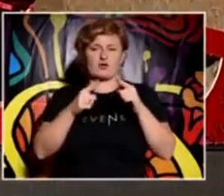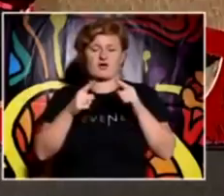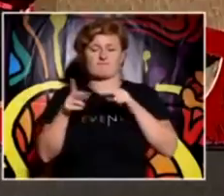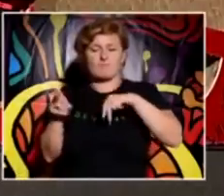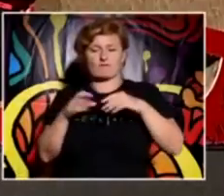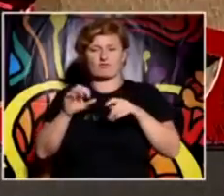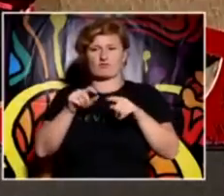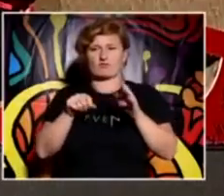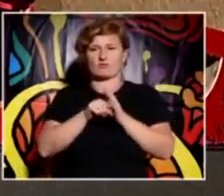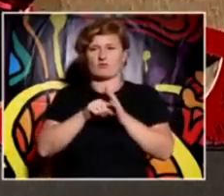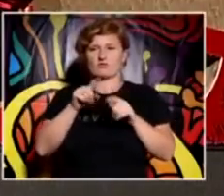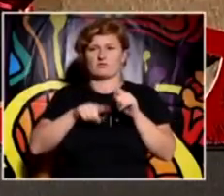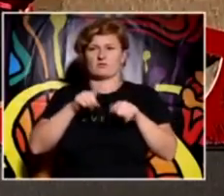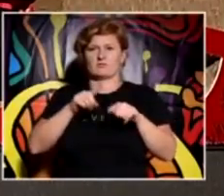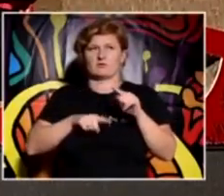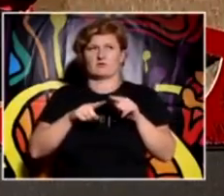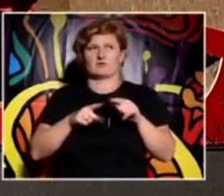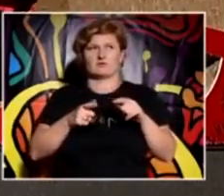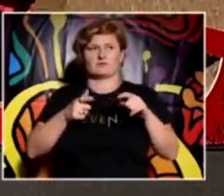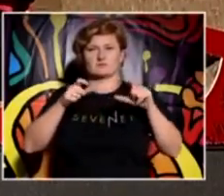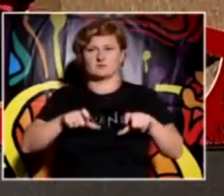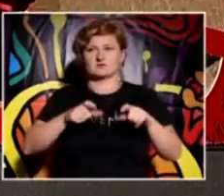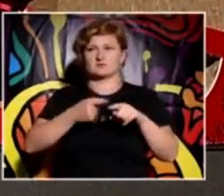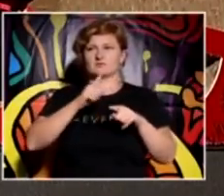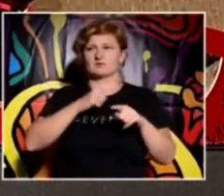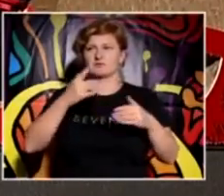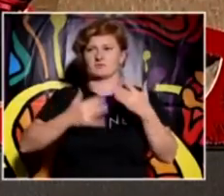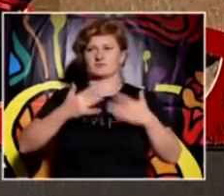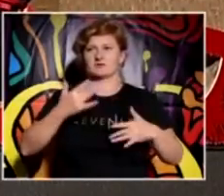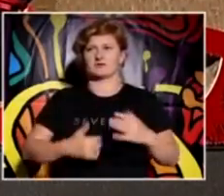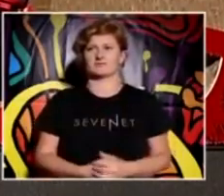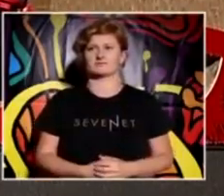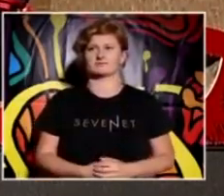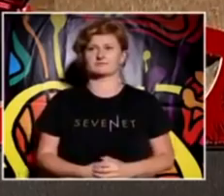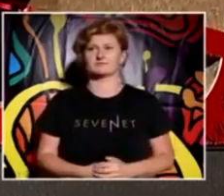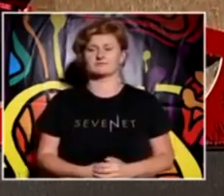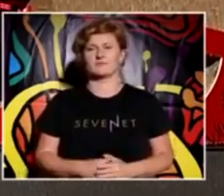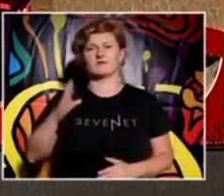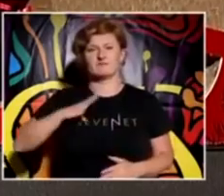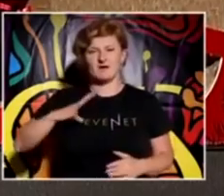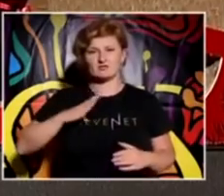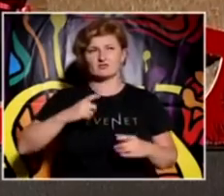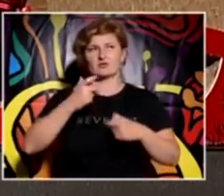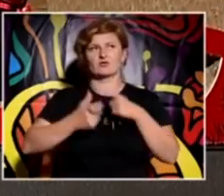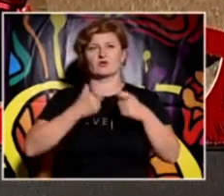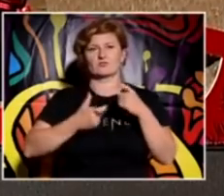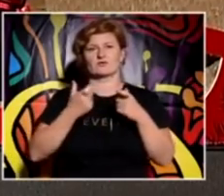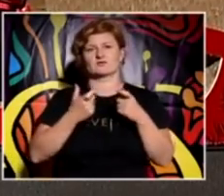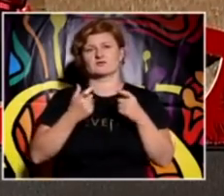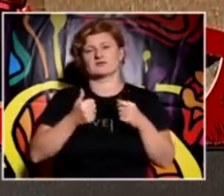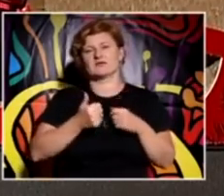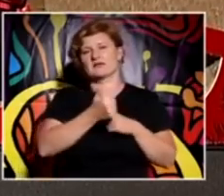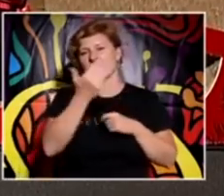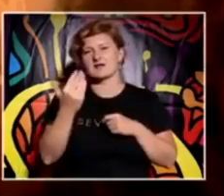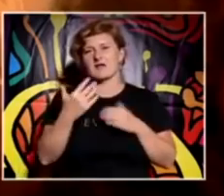normy, wtedy nadrabiam sobie, siedzę przed komputerkiem, więc tak na dobre nic się nie robi, więc warto sobie po prostu robić co kilka